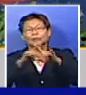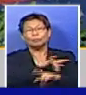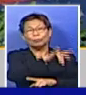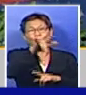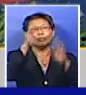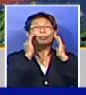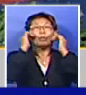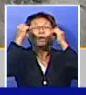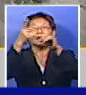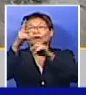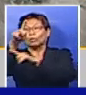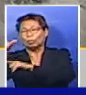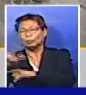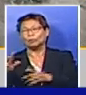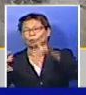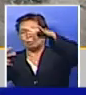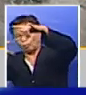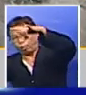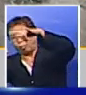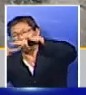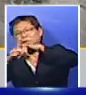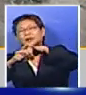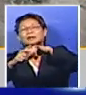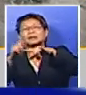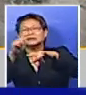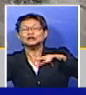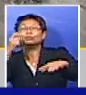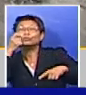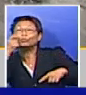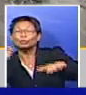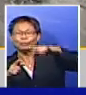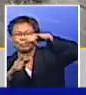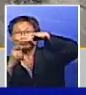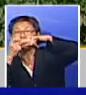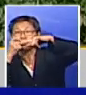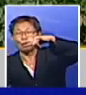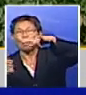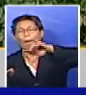Kuala Lumpur ditembak jatuh di Donetsk, Timur Ukraine dan